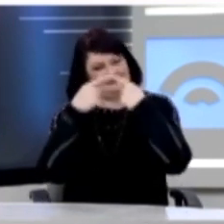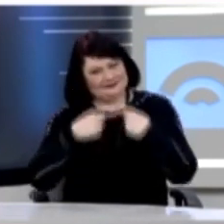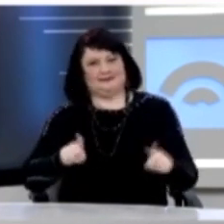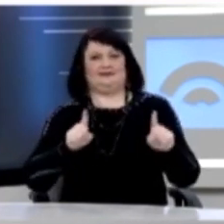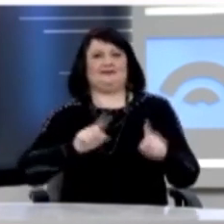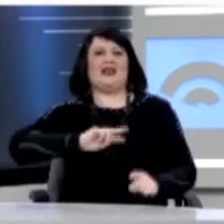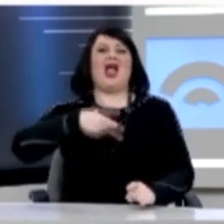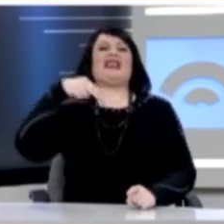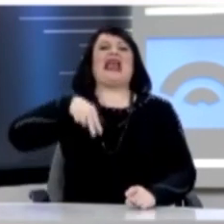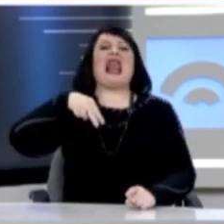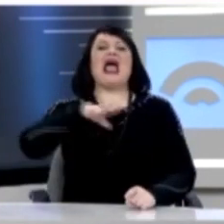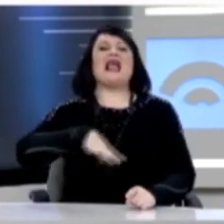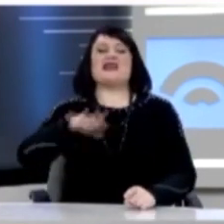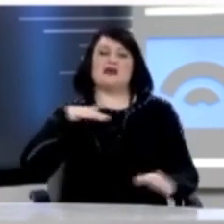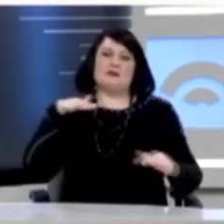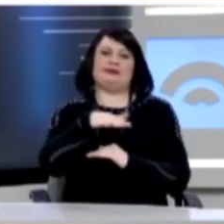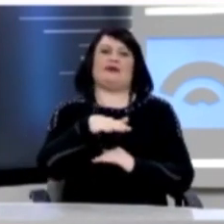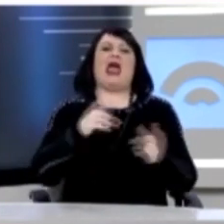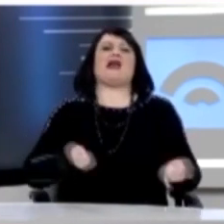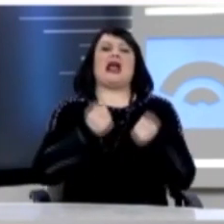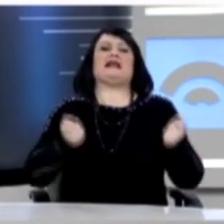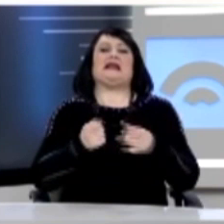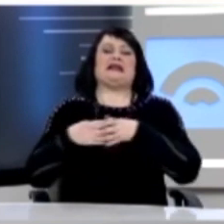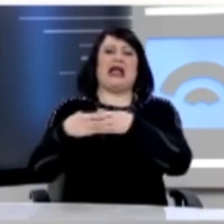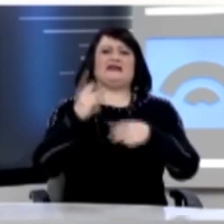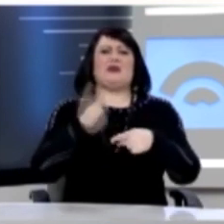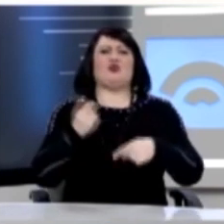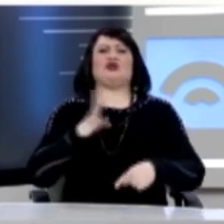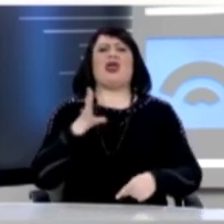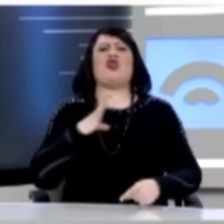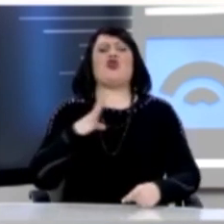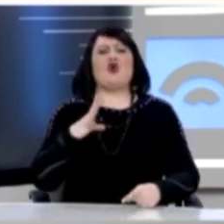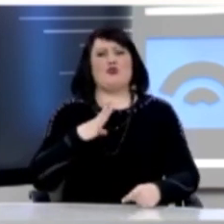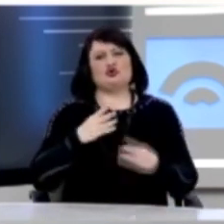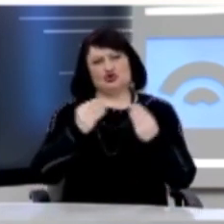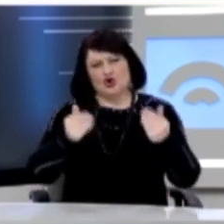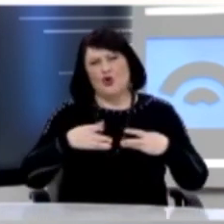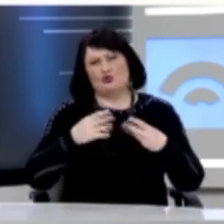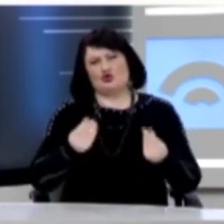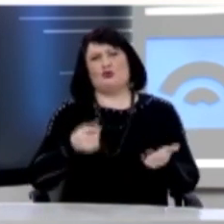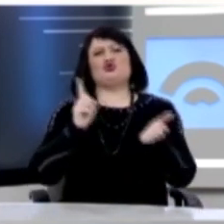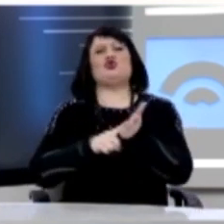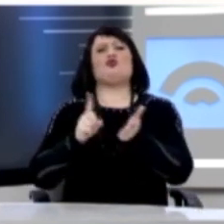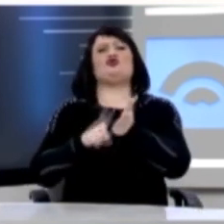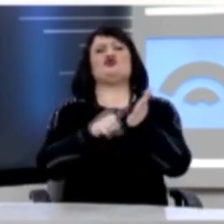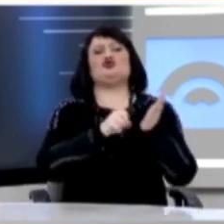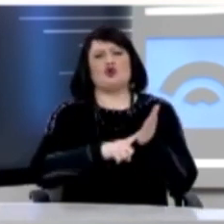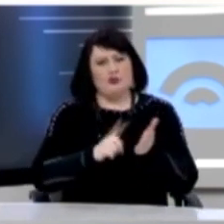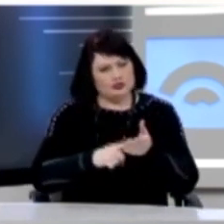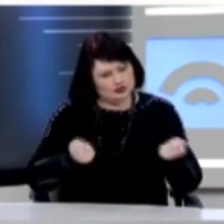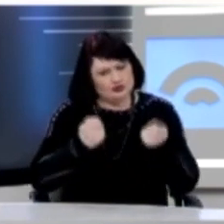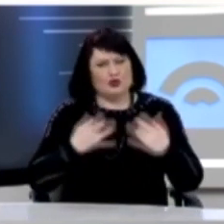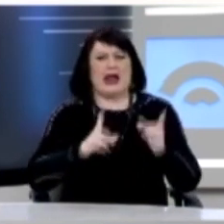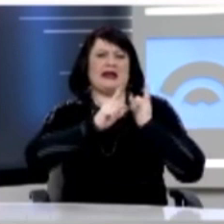της αντιλαϊκής επιδρομής στην εργατική τάξη και τα λαϊκά στρώματα με όλους αυτούς τους αντιλαϊκούς νόμους που είναι εν πλήρη ισχύ